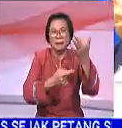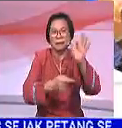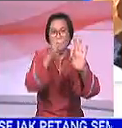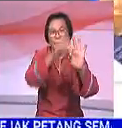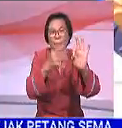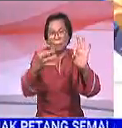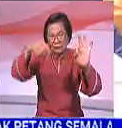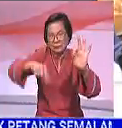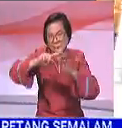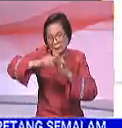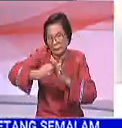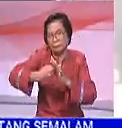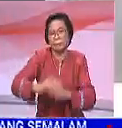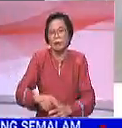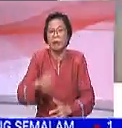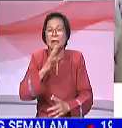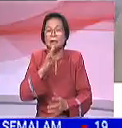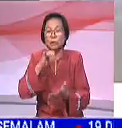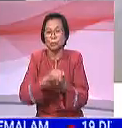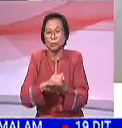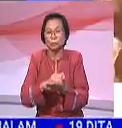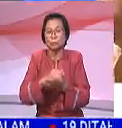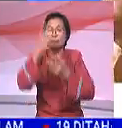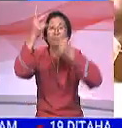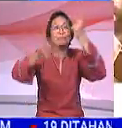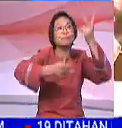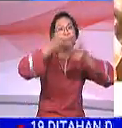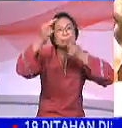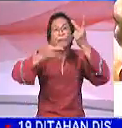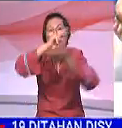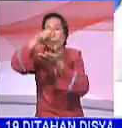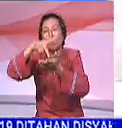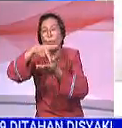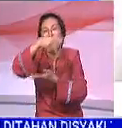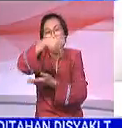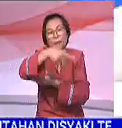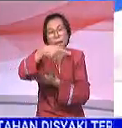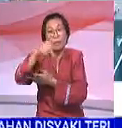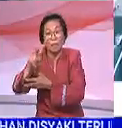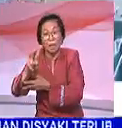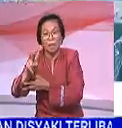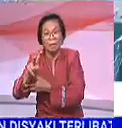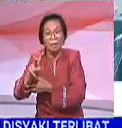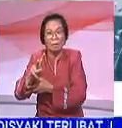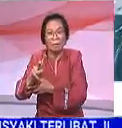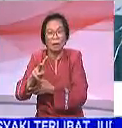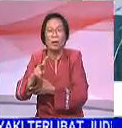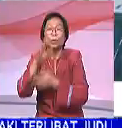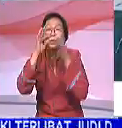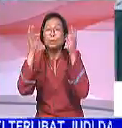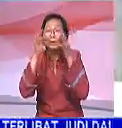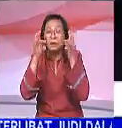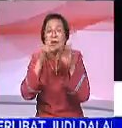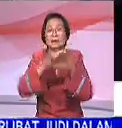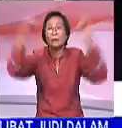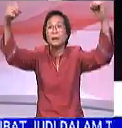19april ini udah berkata demikian selepas melakukan lawatan ke pusat vaksinasi Profesor daerah kucing